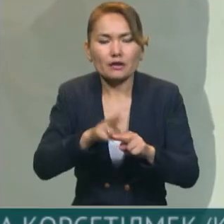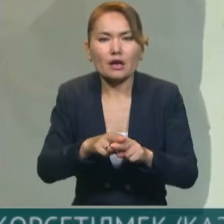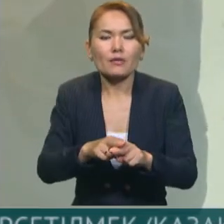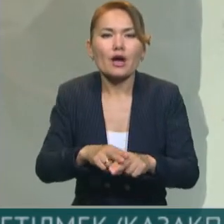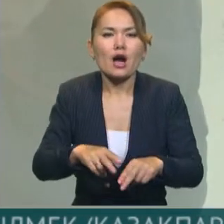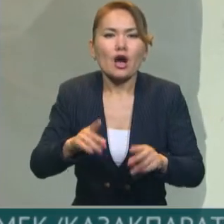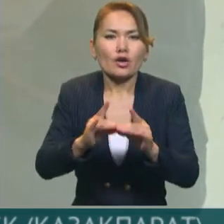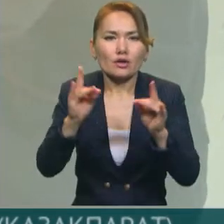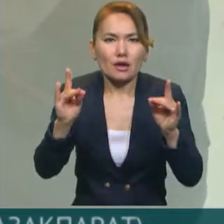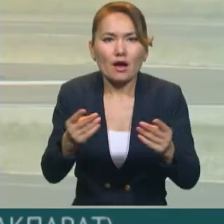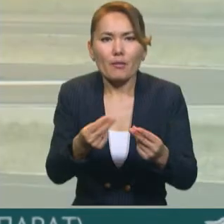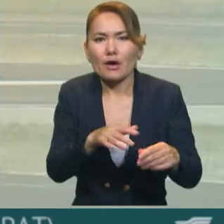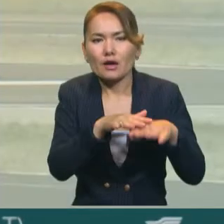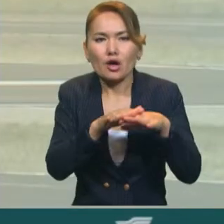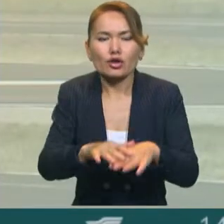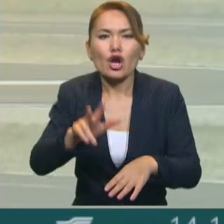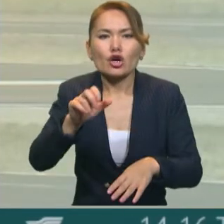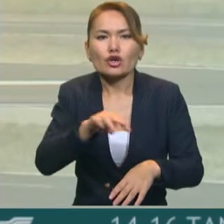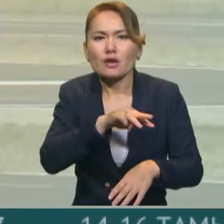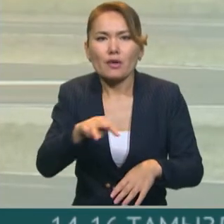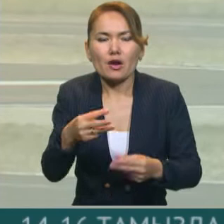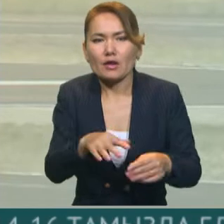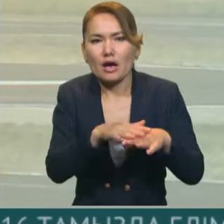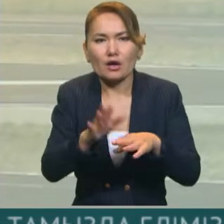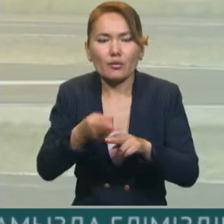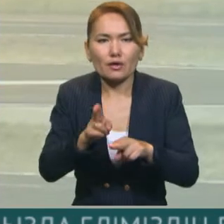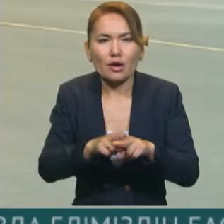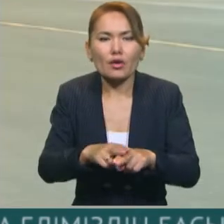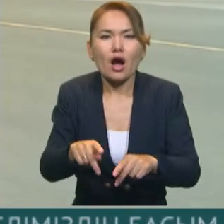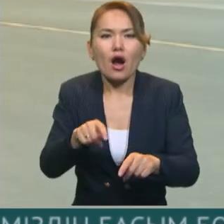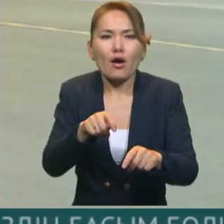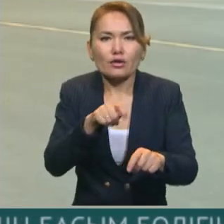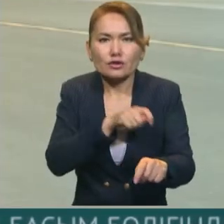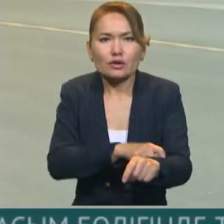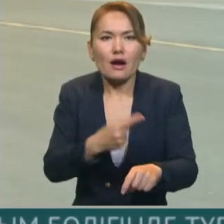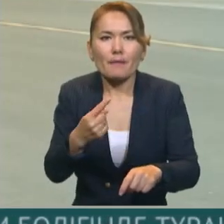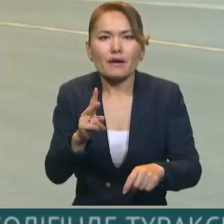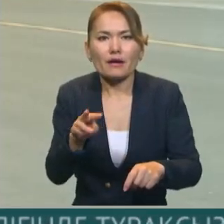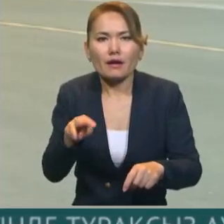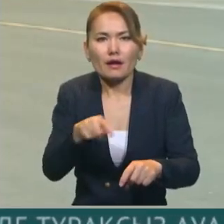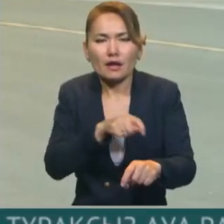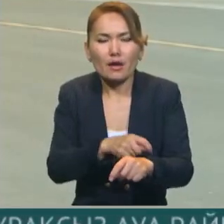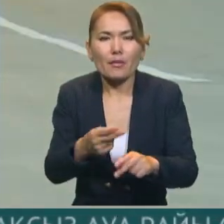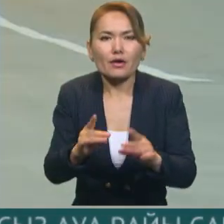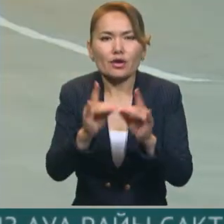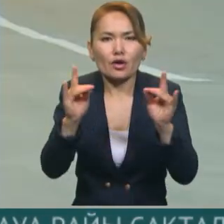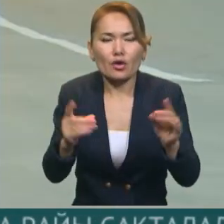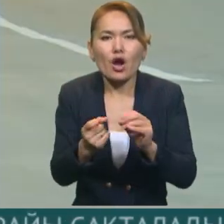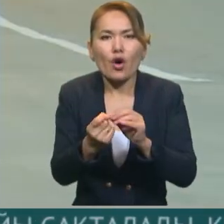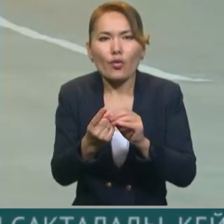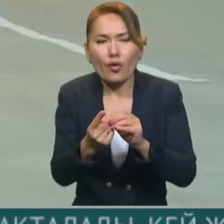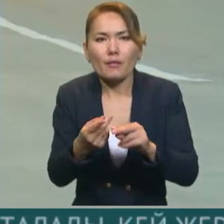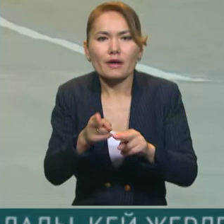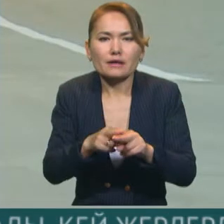жолдың құрылысына жергілікті кәсіпкерлер 300 миллион теңге бөлінген. Бүгінде ұзындығы 1 шақырым болатын аспалы жол мен 11 шақырымдық